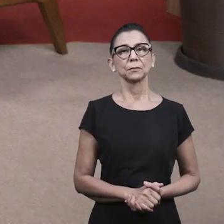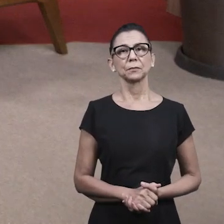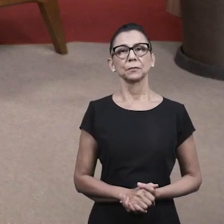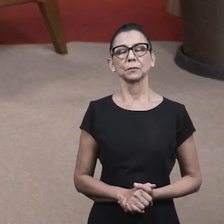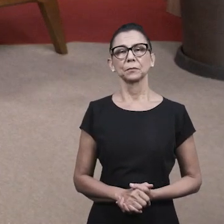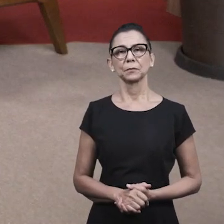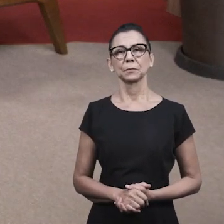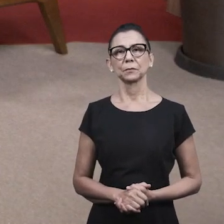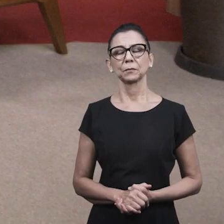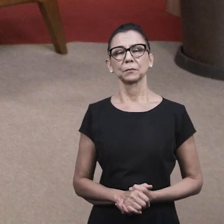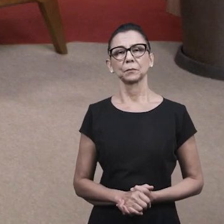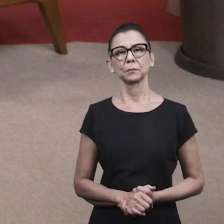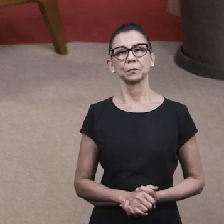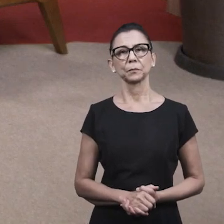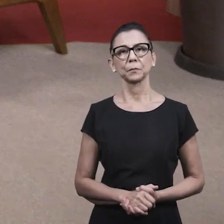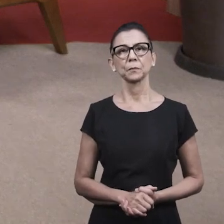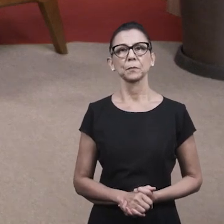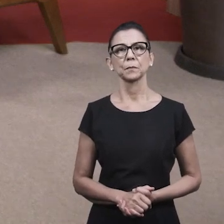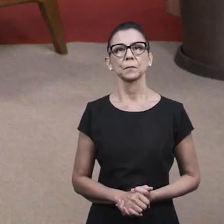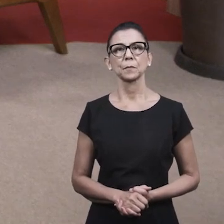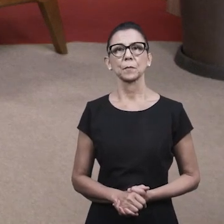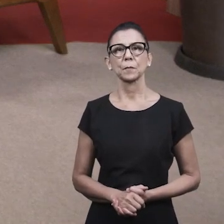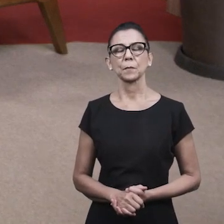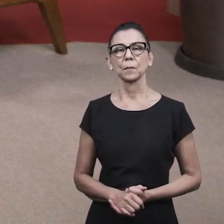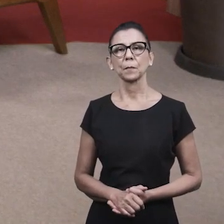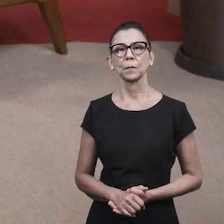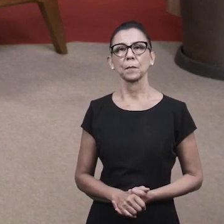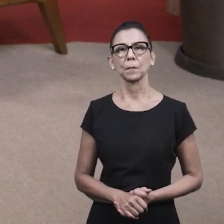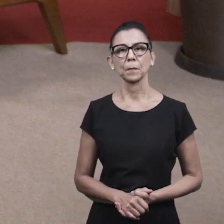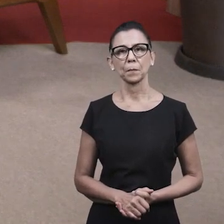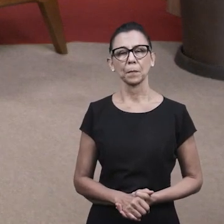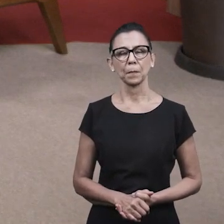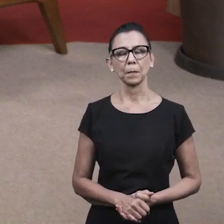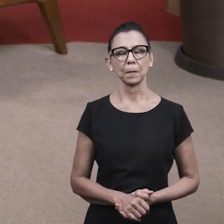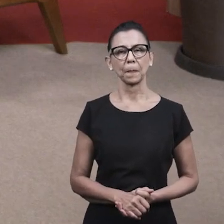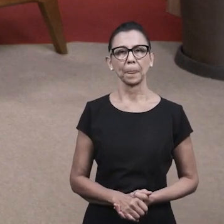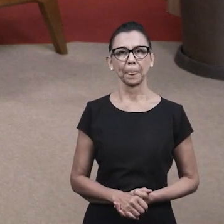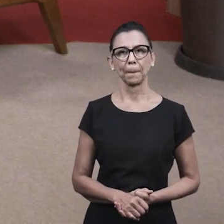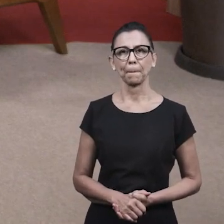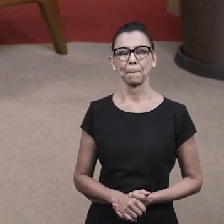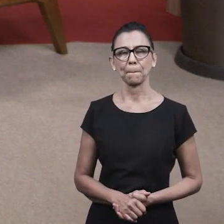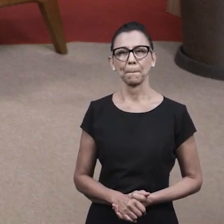N'est-ce pas? Comme on dit,